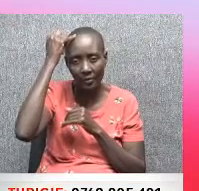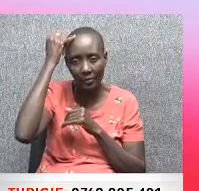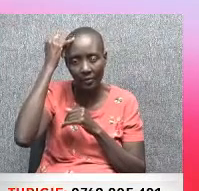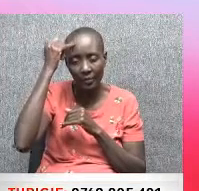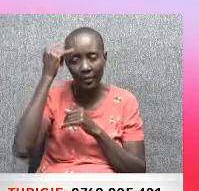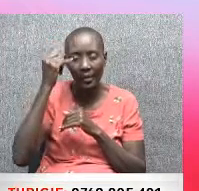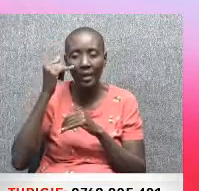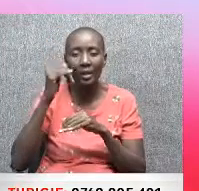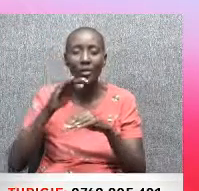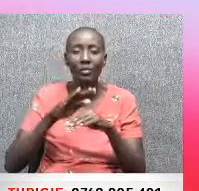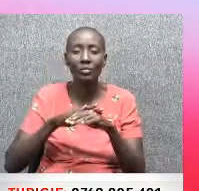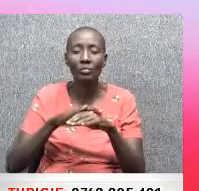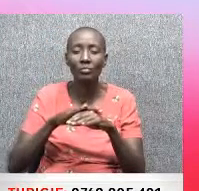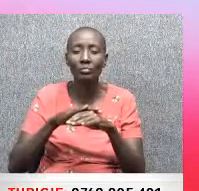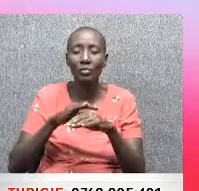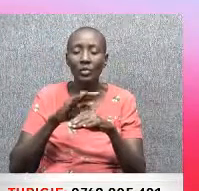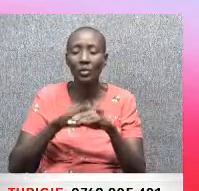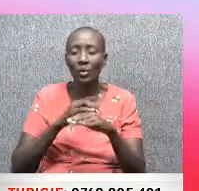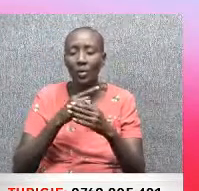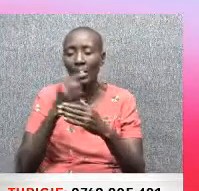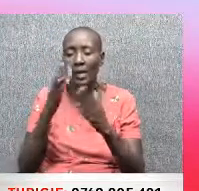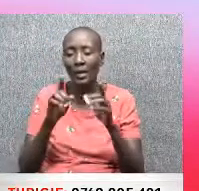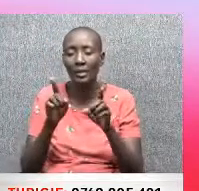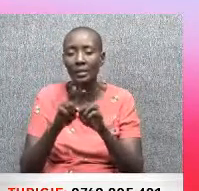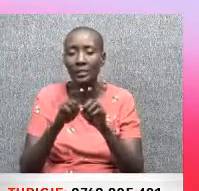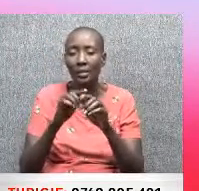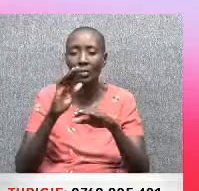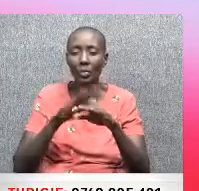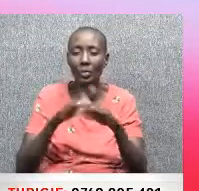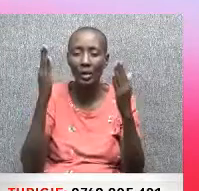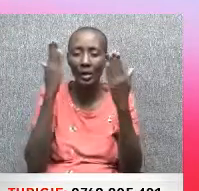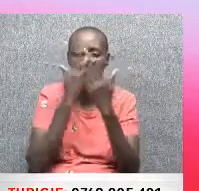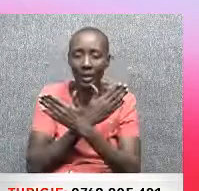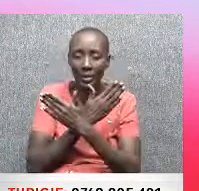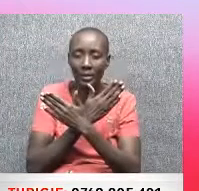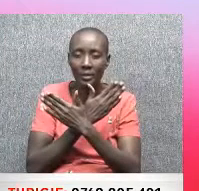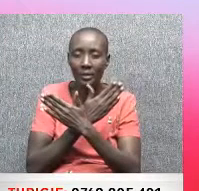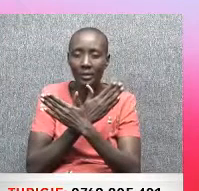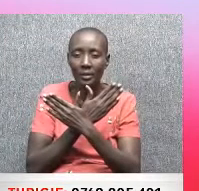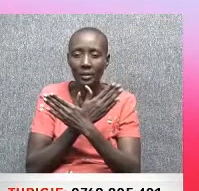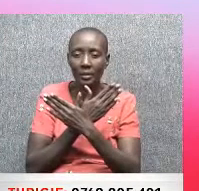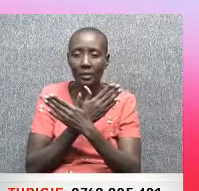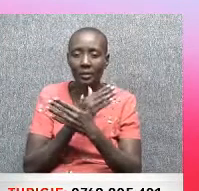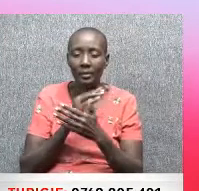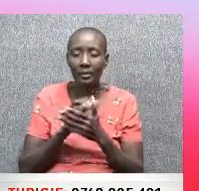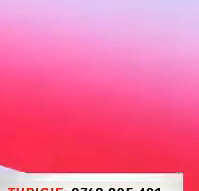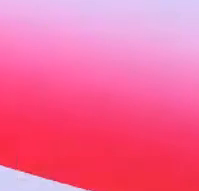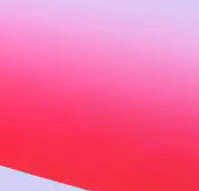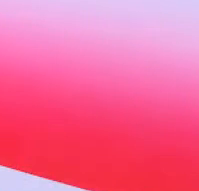weekend njema na kila laheri, na usiku usiokuwa na bugdha. Alamsiki.